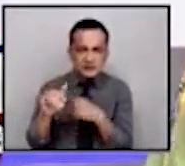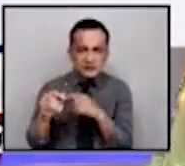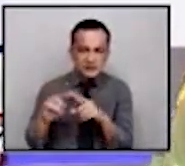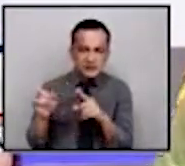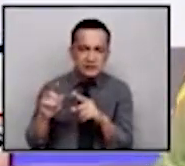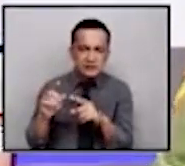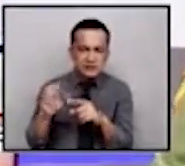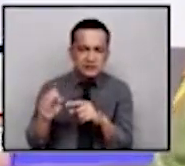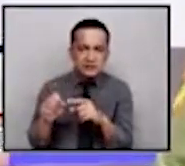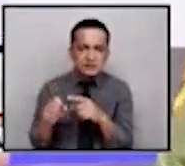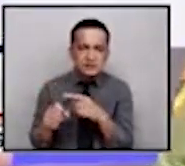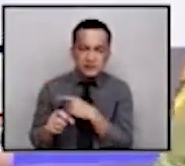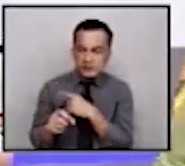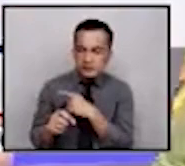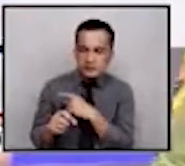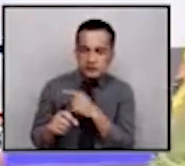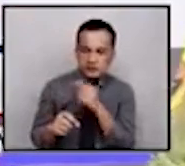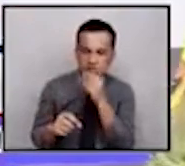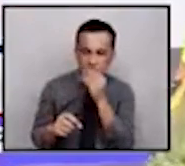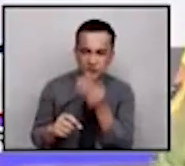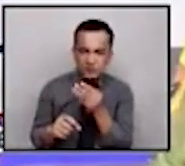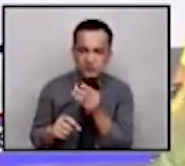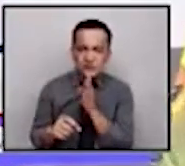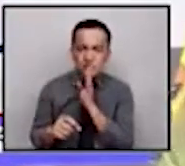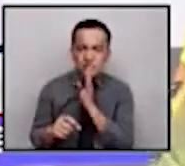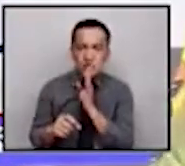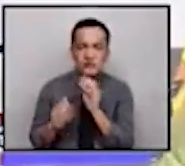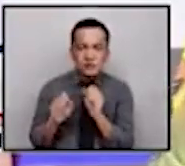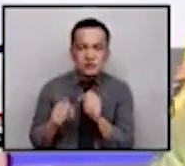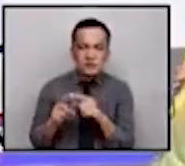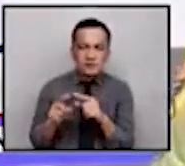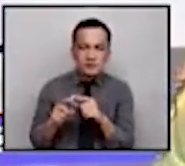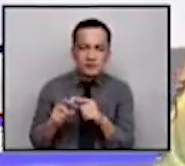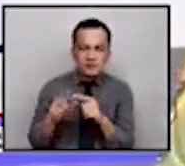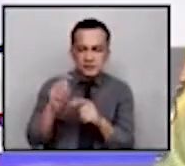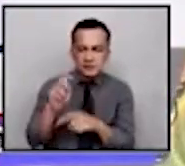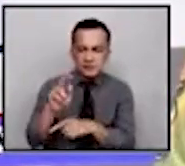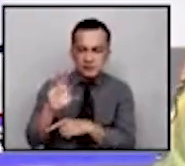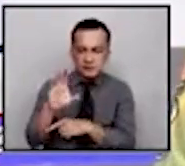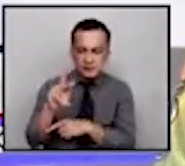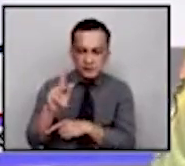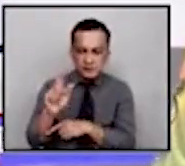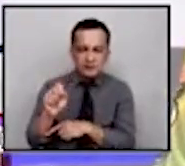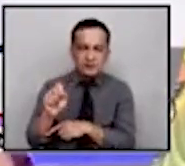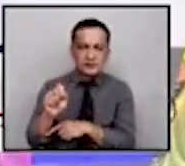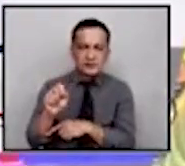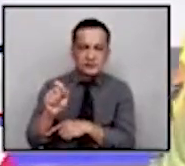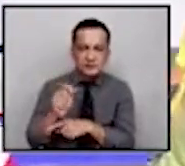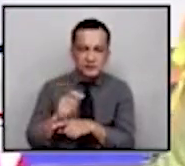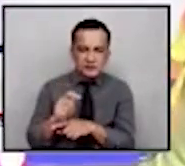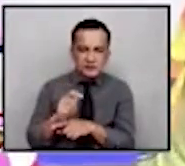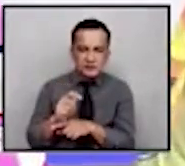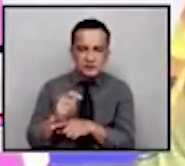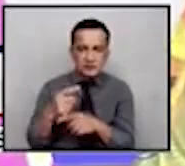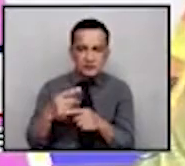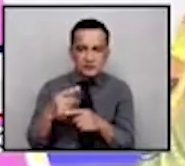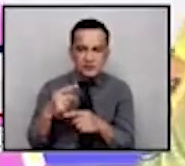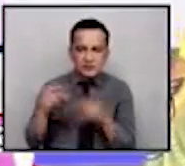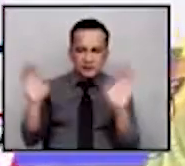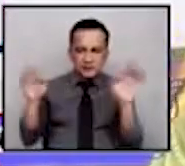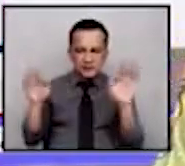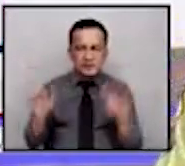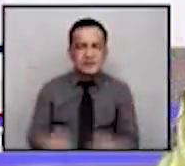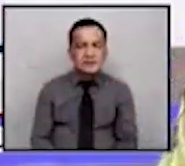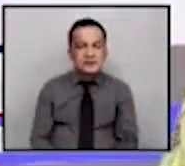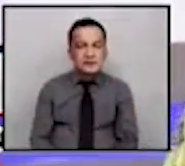naman, unti lang din yung alam nilang sabihin, pero more in tricks kasi sila. Tsaka, trained sila for free flight. Yes. Fairness.